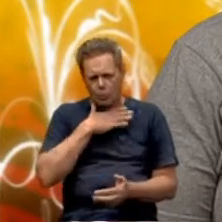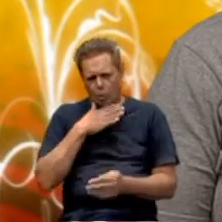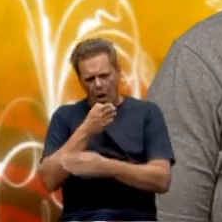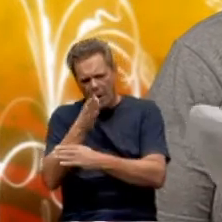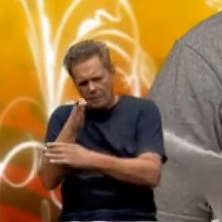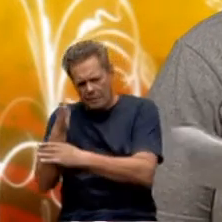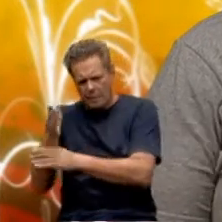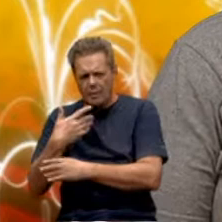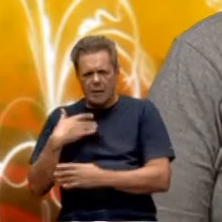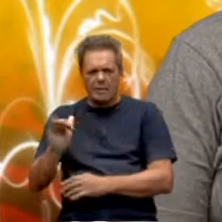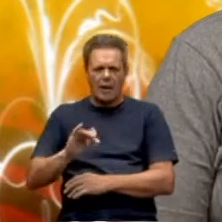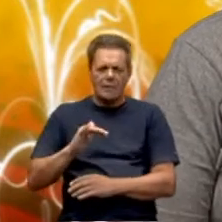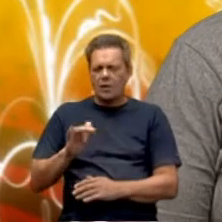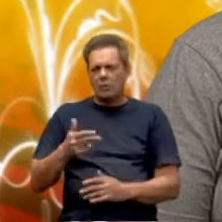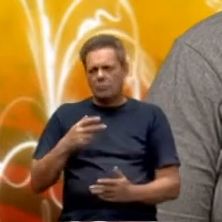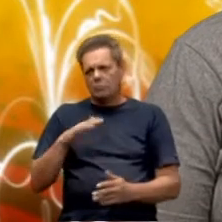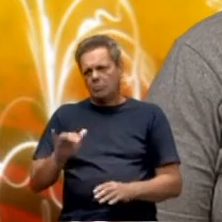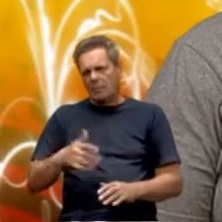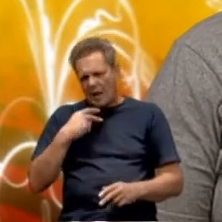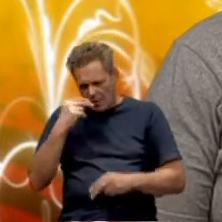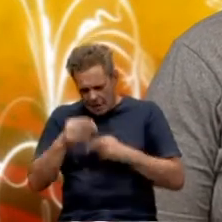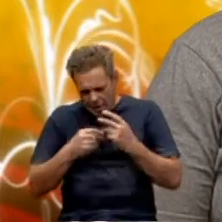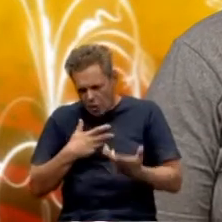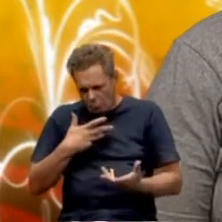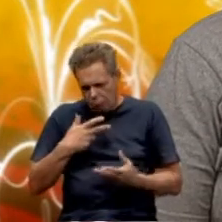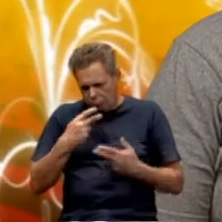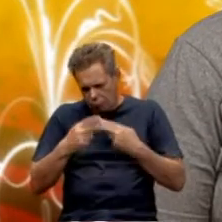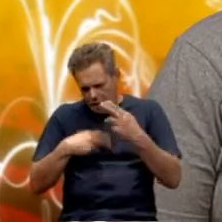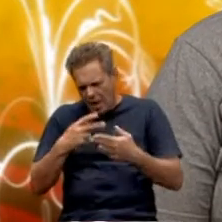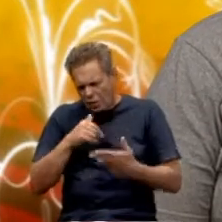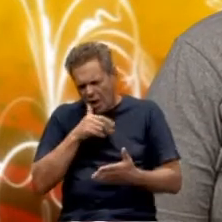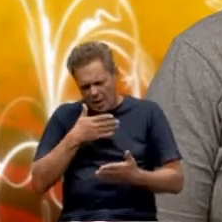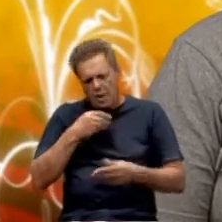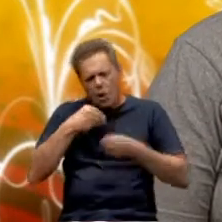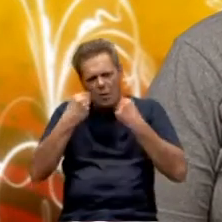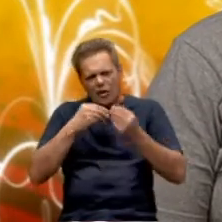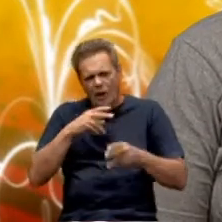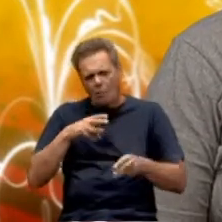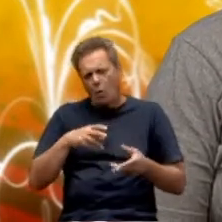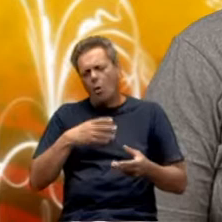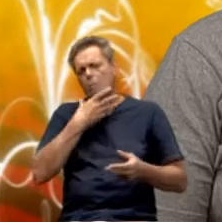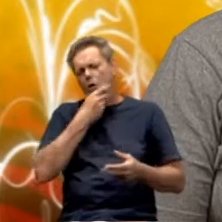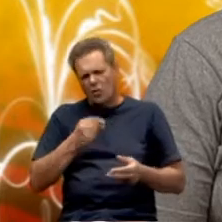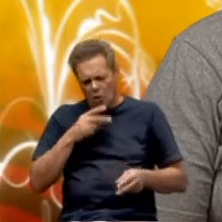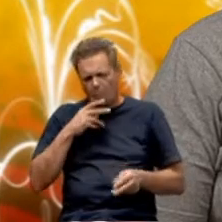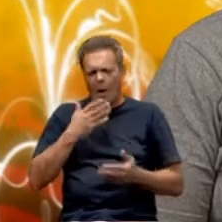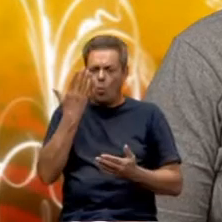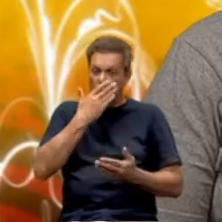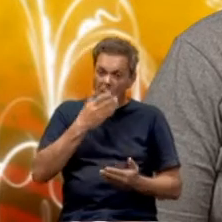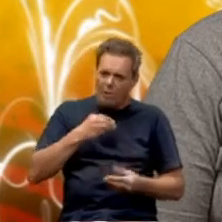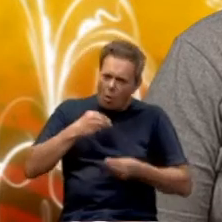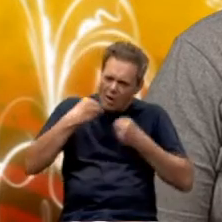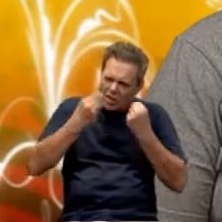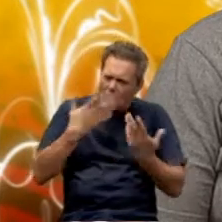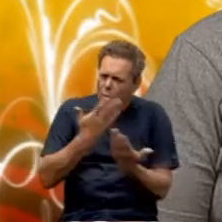naša djeca liječe. Idemo u školama i objašnjavamo i učenicima i profesorima, objašnjavamo ih kakva je